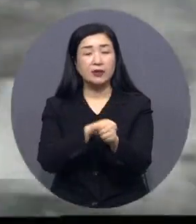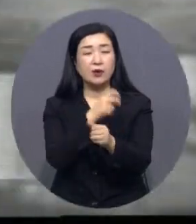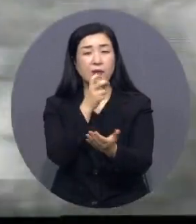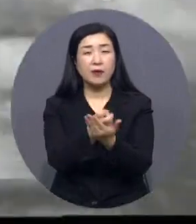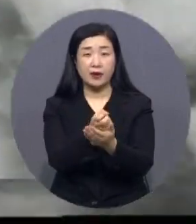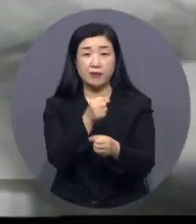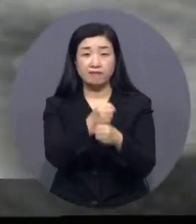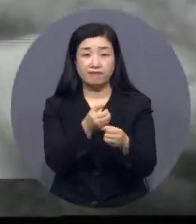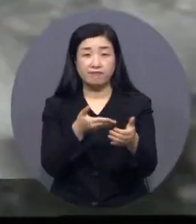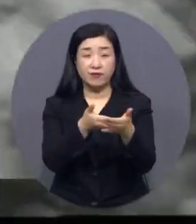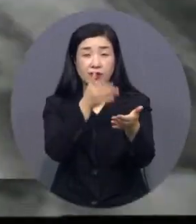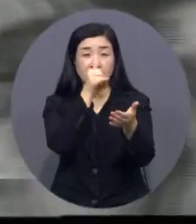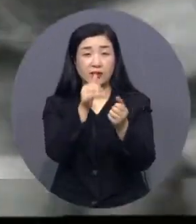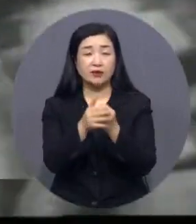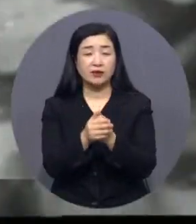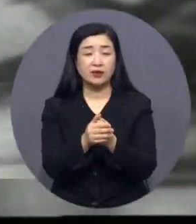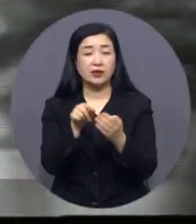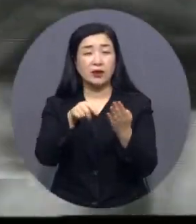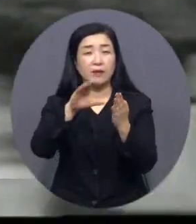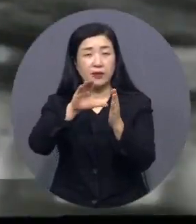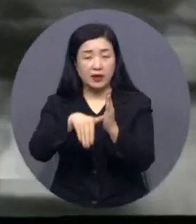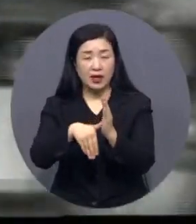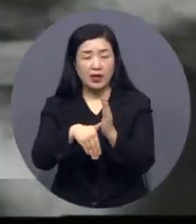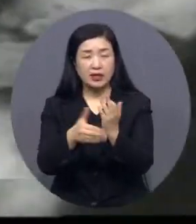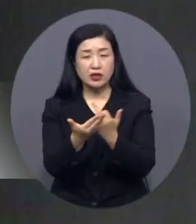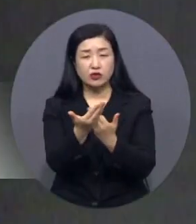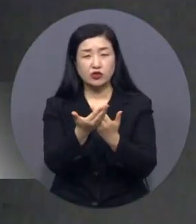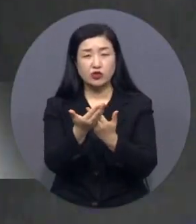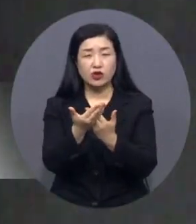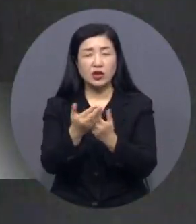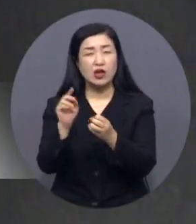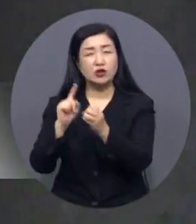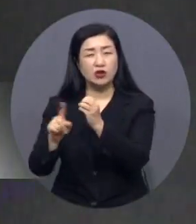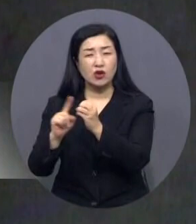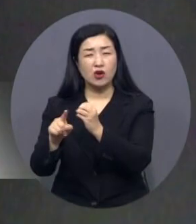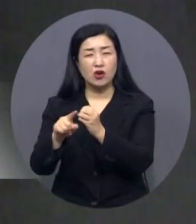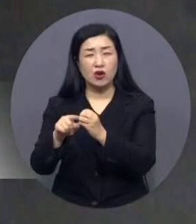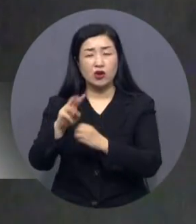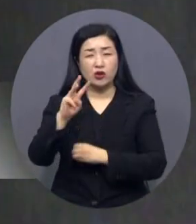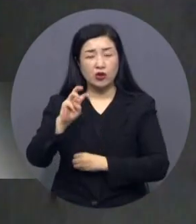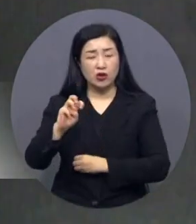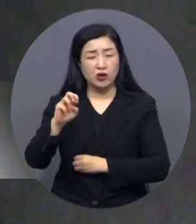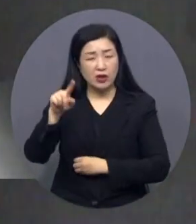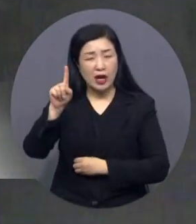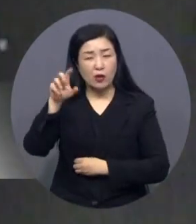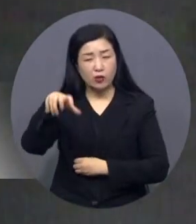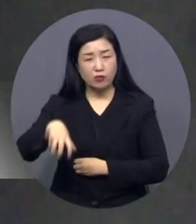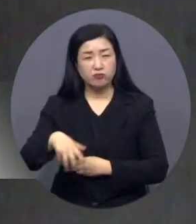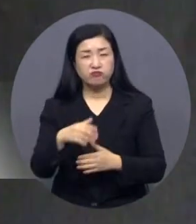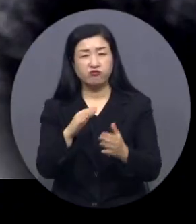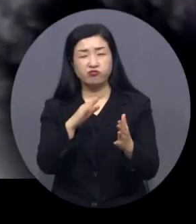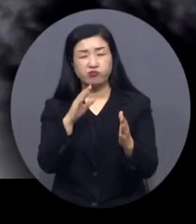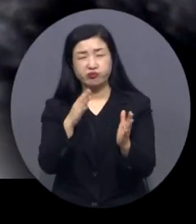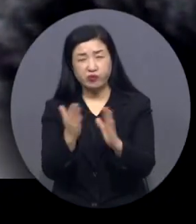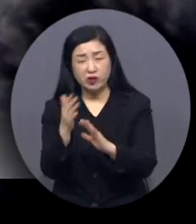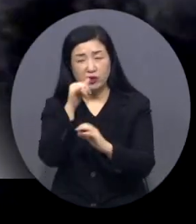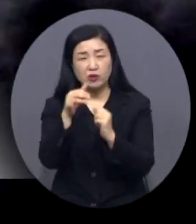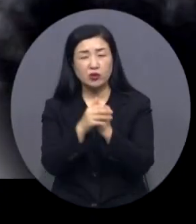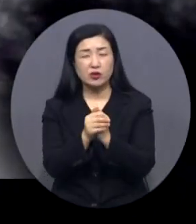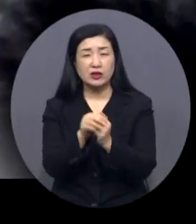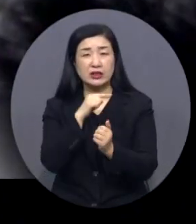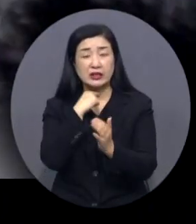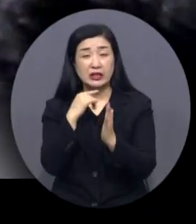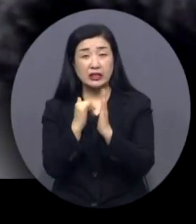개정안을 발의했습니다. 4.3 당시 제주에서는 사찰 31곳이 폐사됐고 승려 15명이